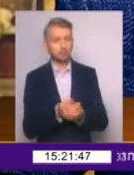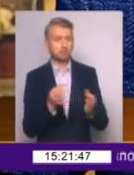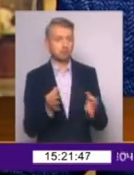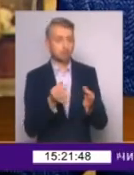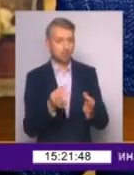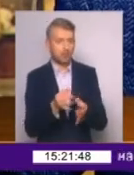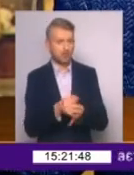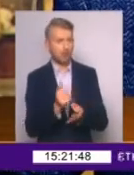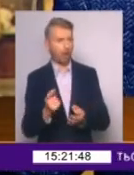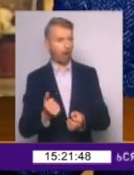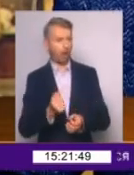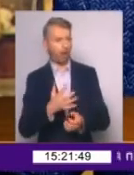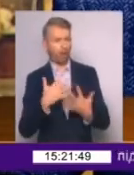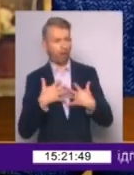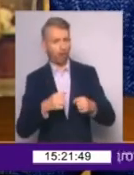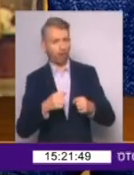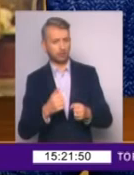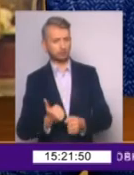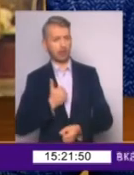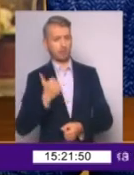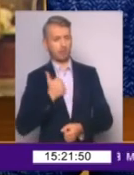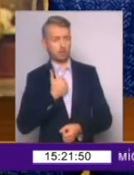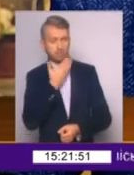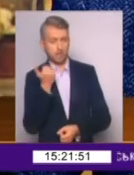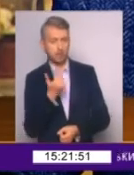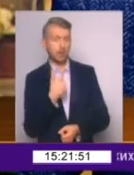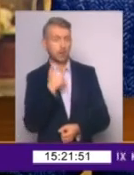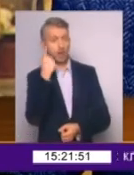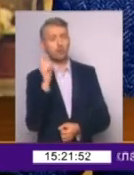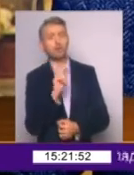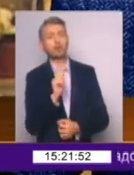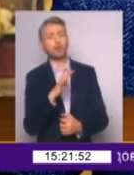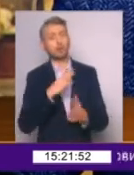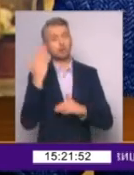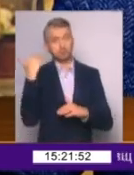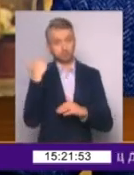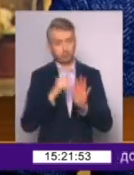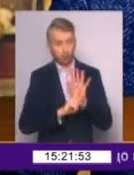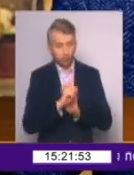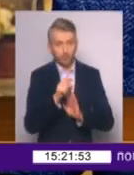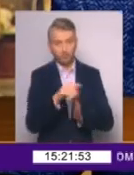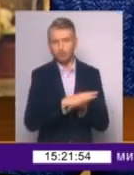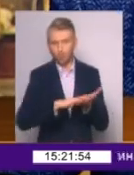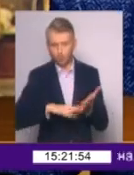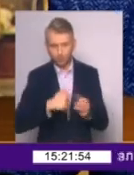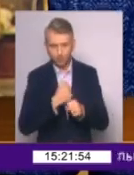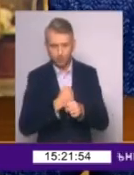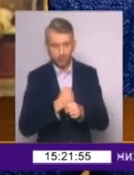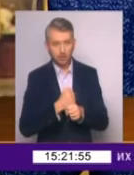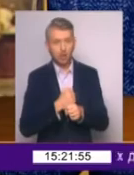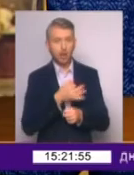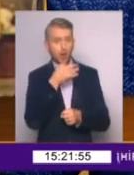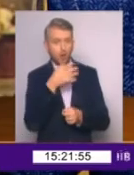він не махає, тому я думаю, що ті роботи добрі, які були започатковані, він їх також подовжує. Ну, але, опять же, от любе